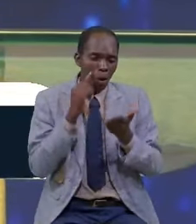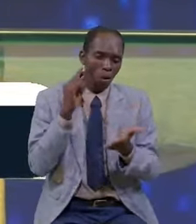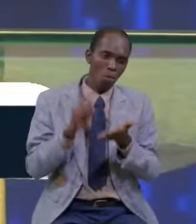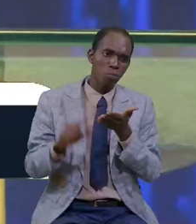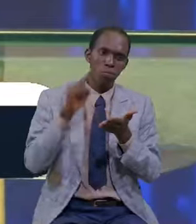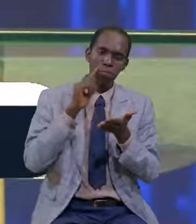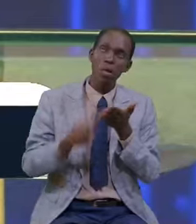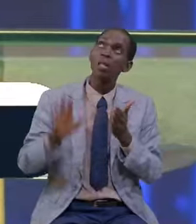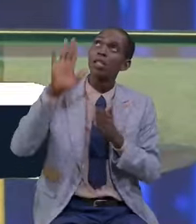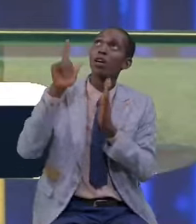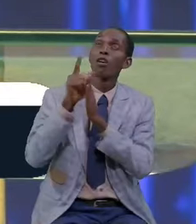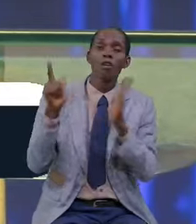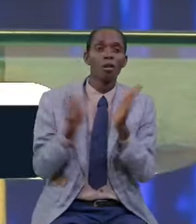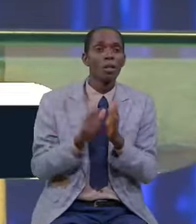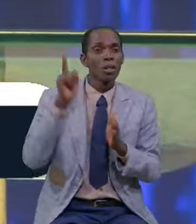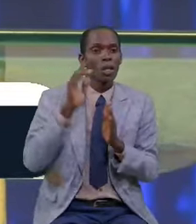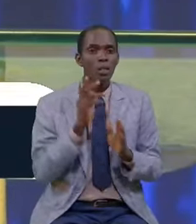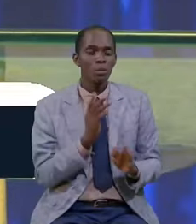ordonnances